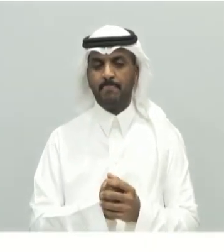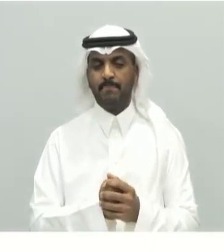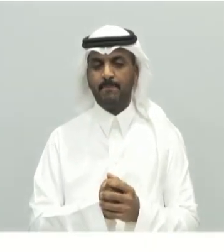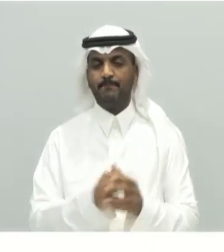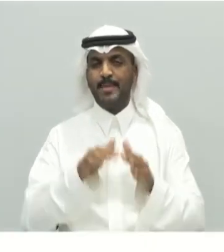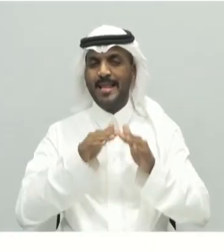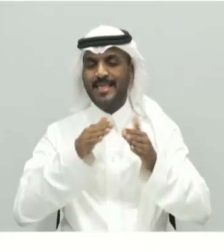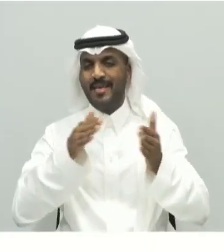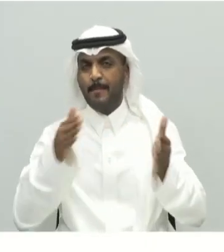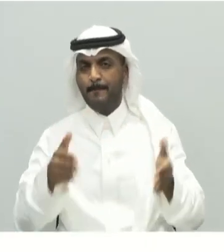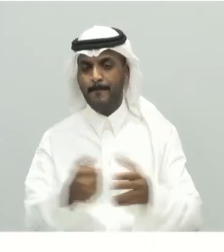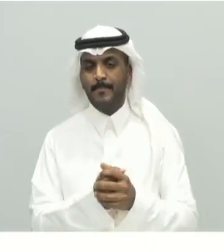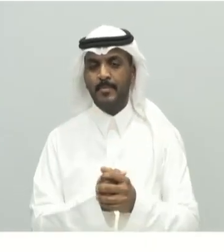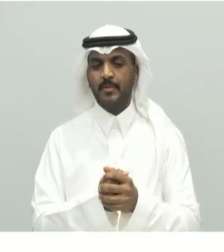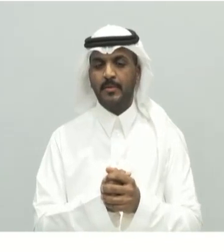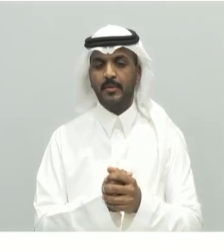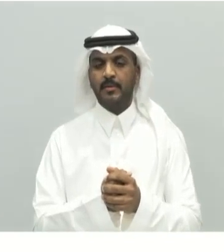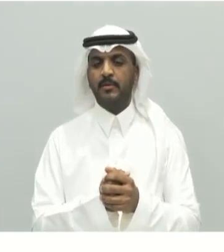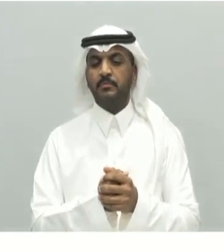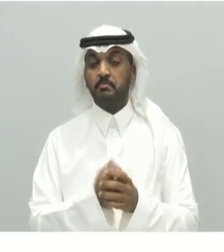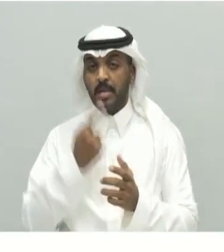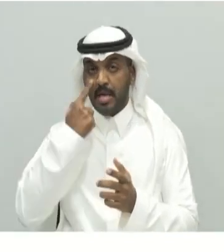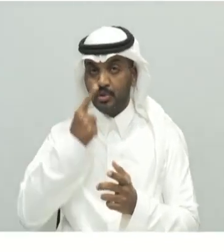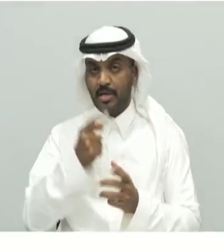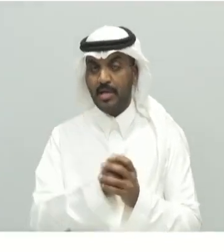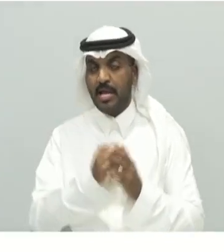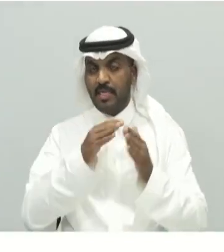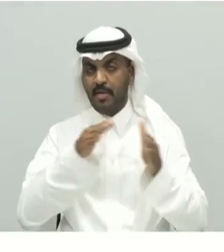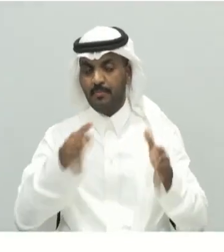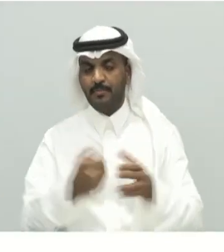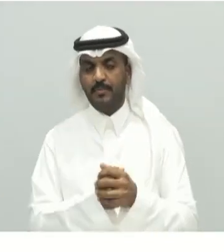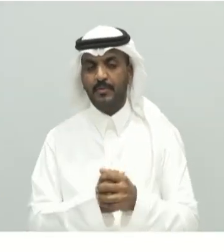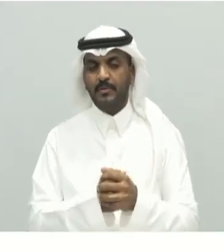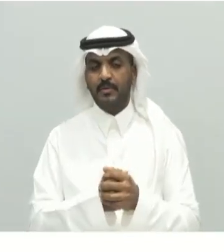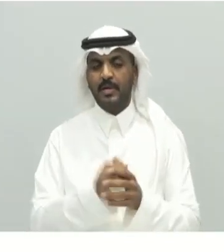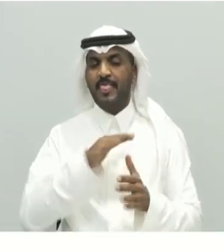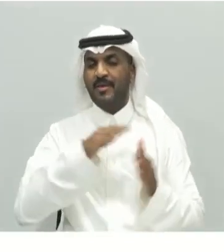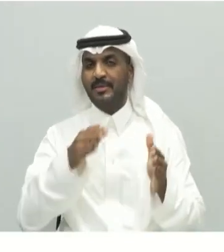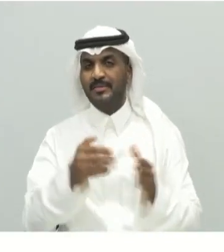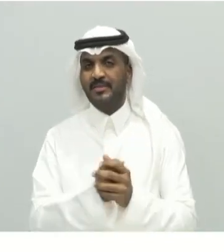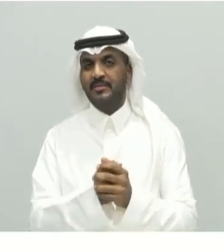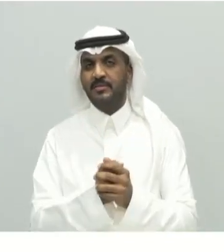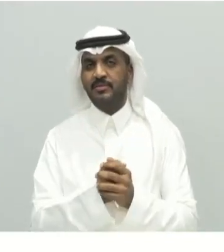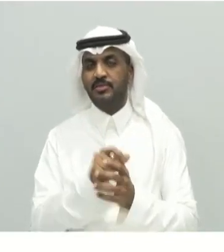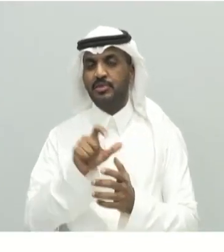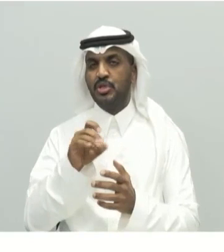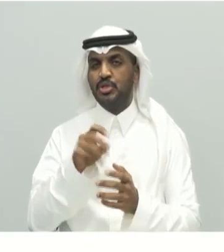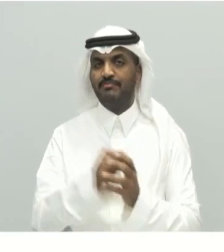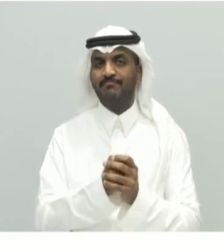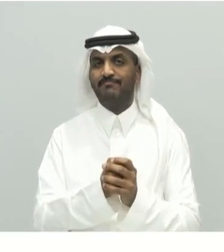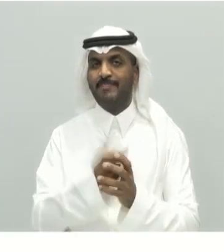الهضاب الهضاب ومن اشهر الهضاب في بلادي هضبه نجد